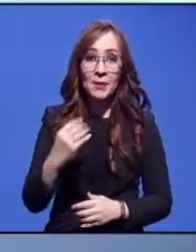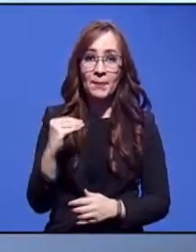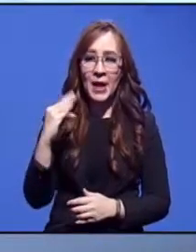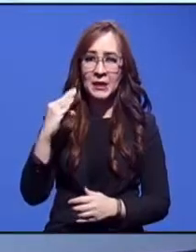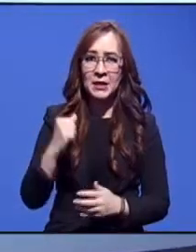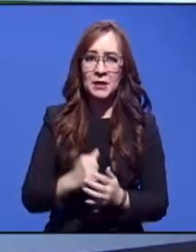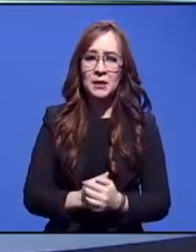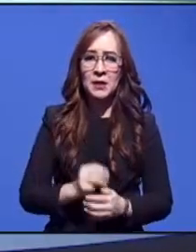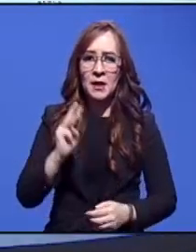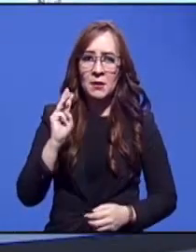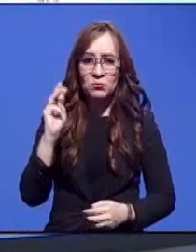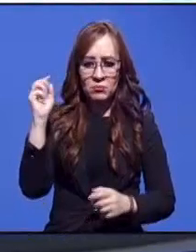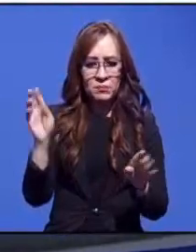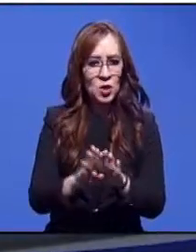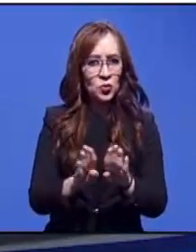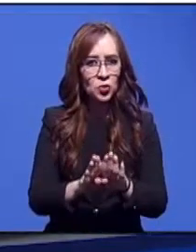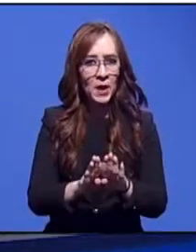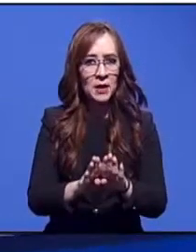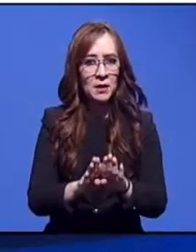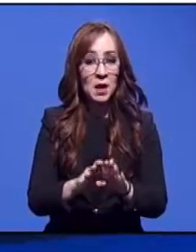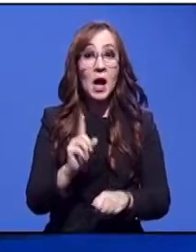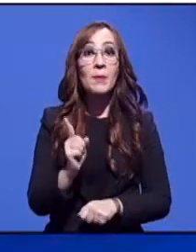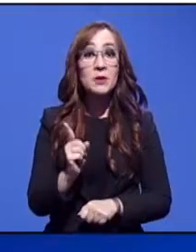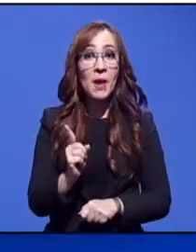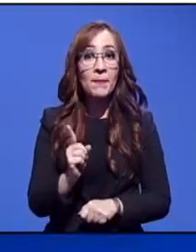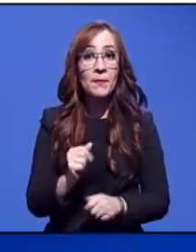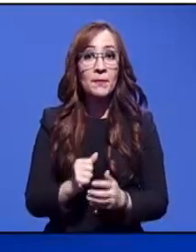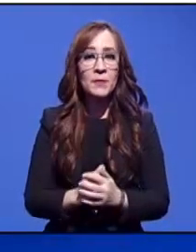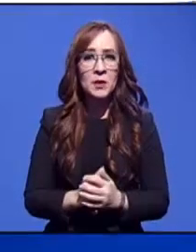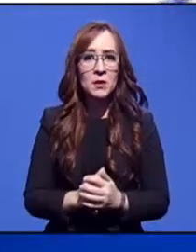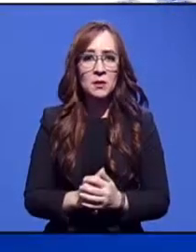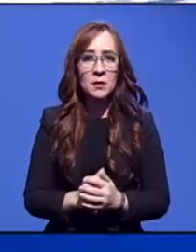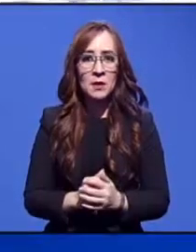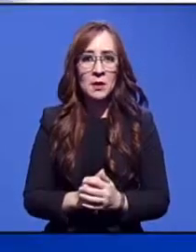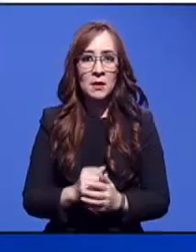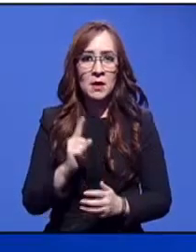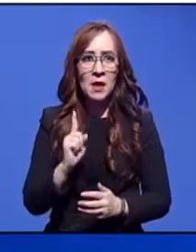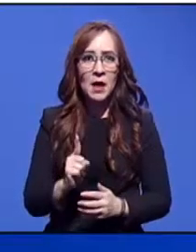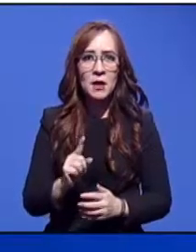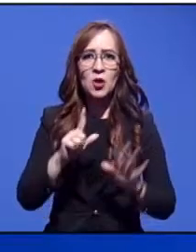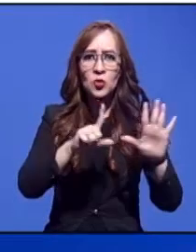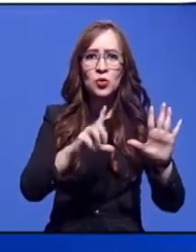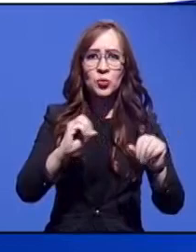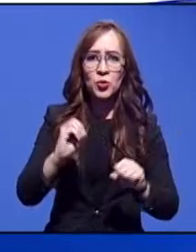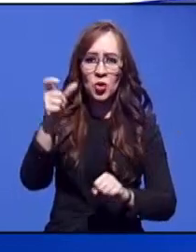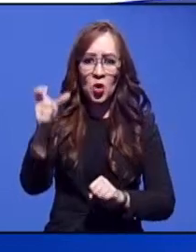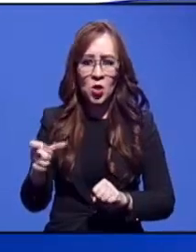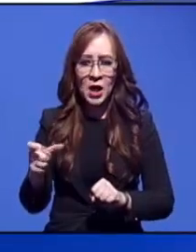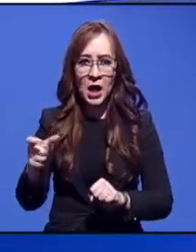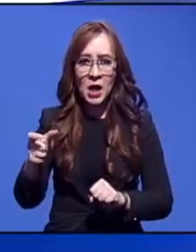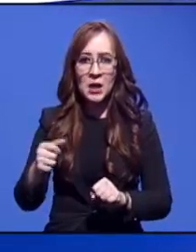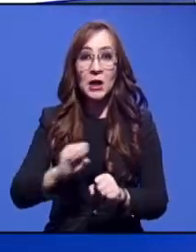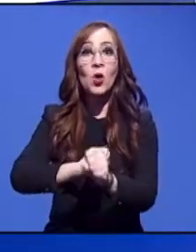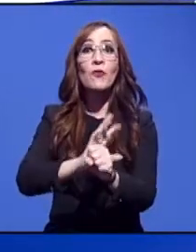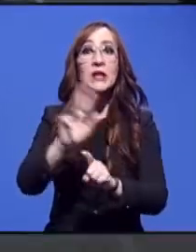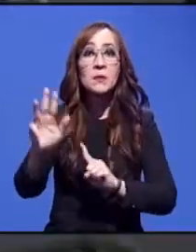selama 3 kali 24 jam dilakukan karena hotel ini kedapatan menampung 70 pasien COVID-19 secara ilegal atau tidak berizin.